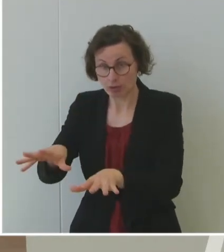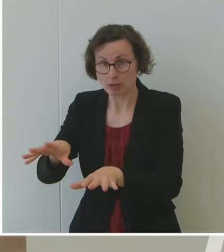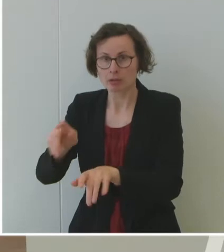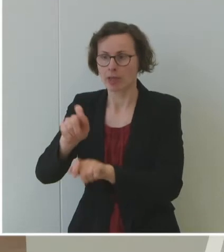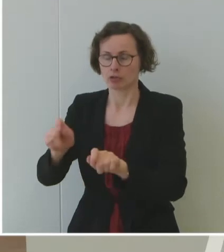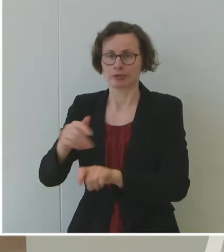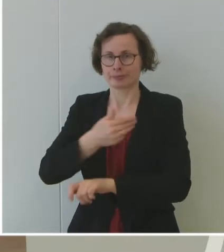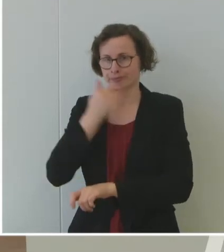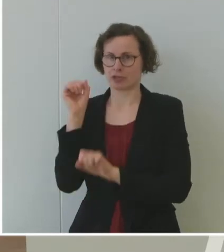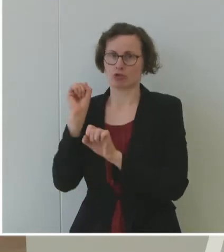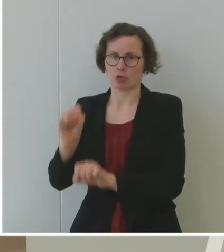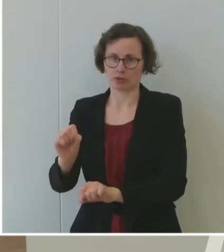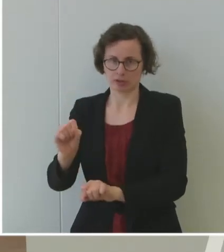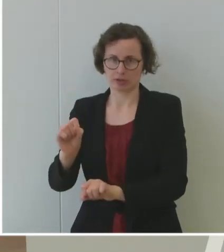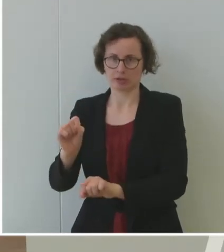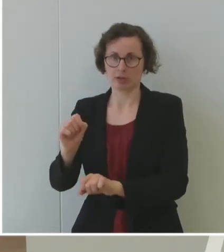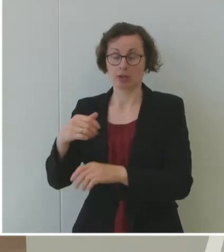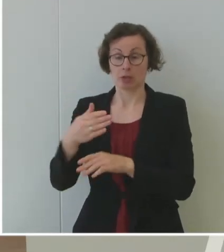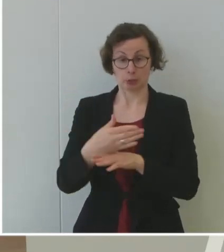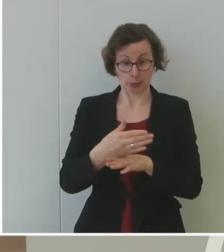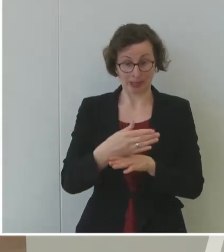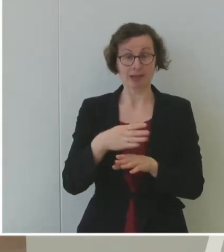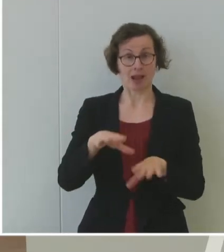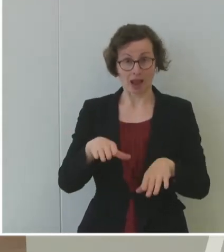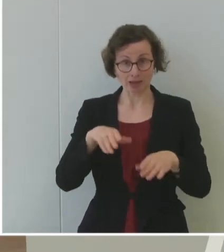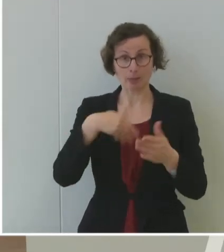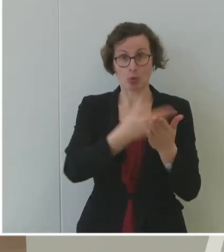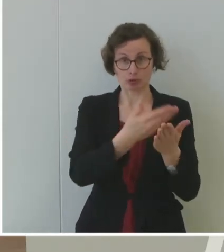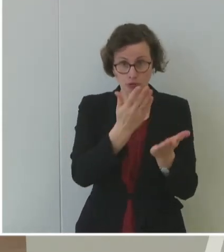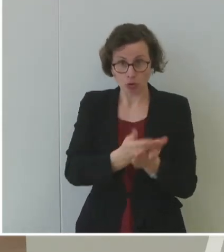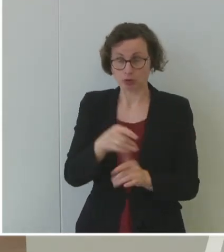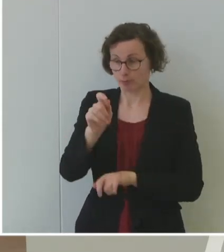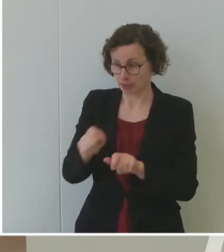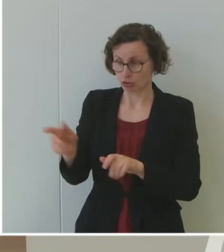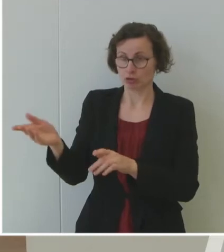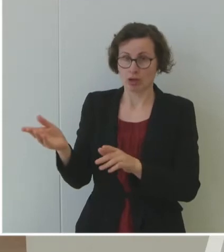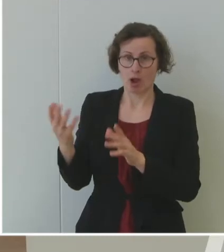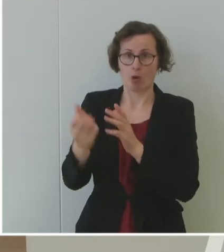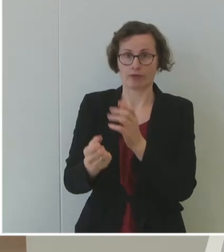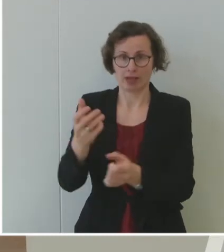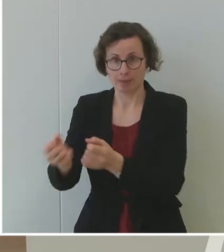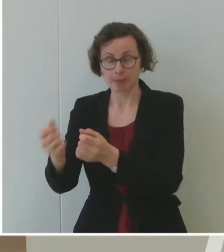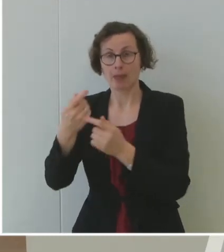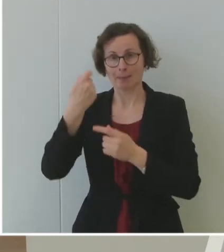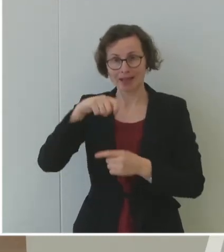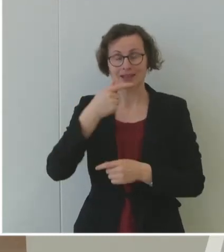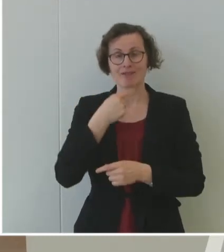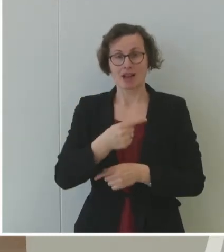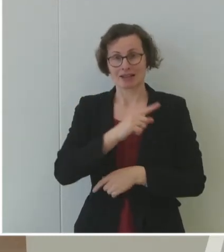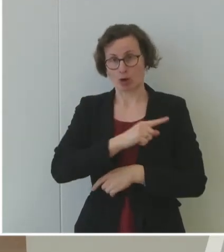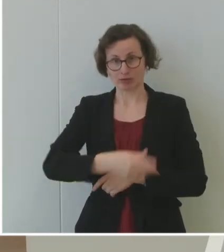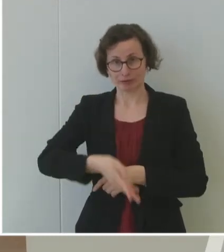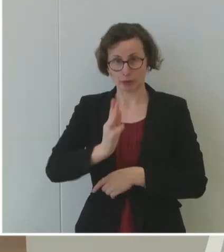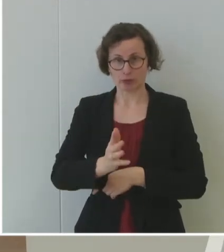schutzlos ausgeliefert. Thüringen hat angeboten, hier zu helfen und Menschen aufzunehmen. Auch Berlin will jetzt 1500